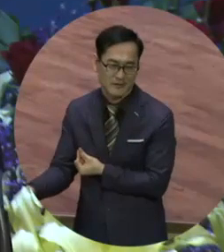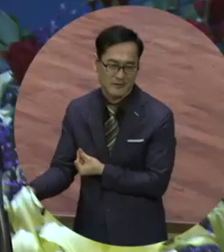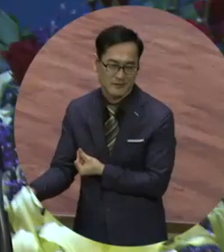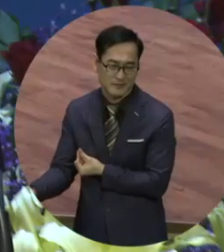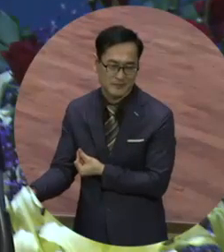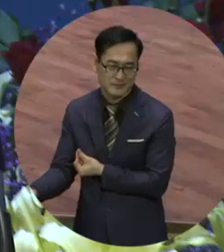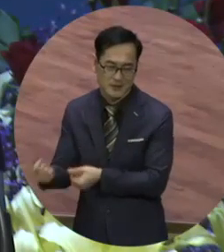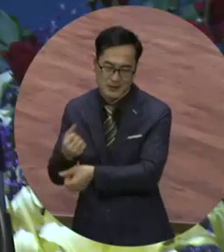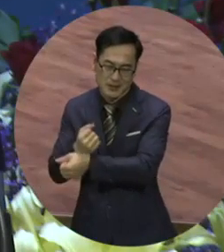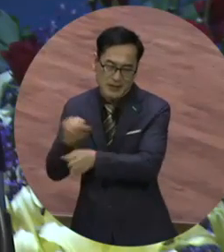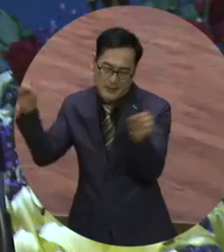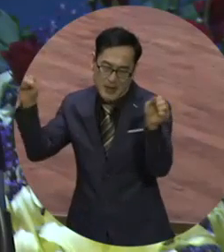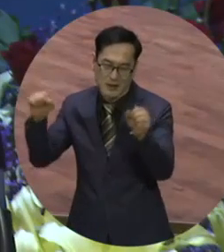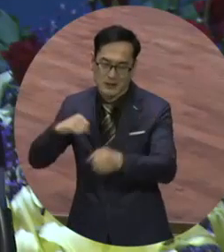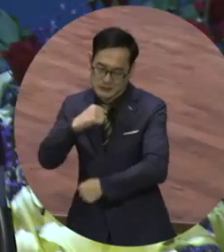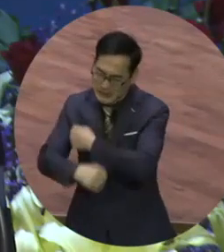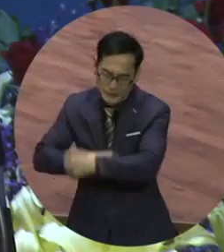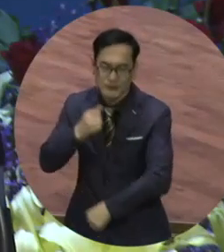자유하지를 못합니다.